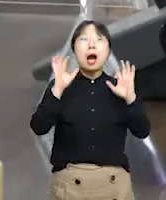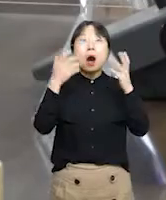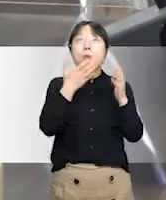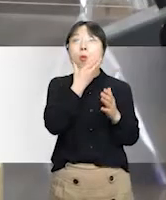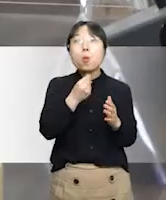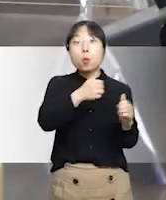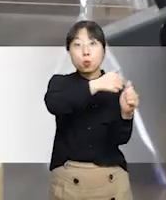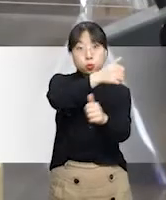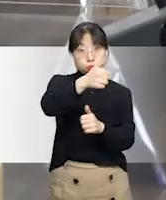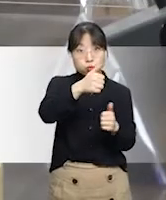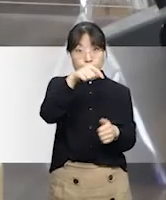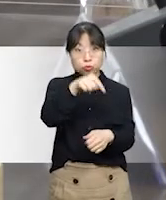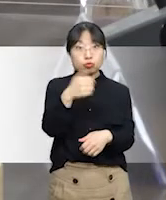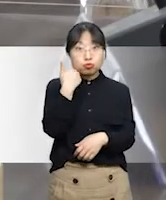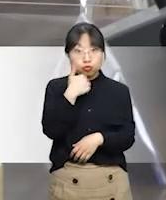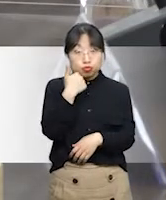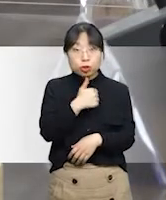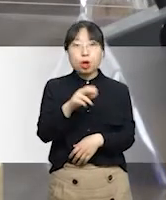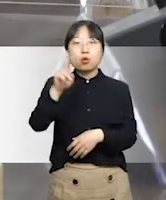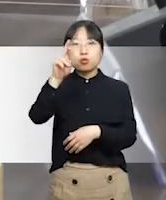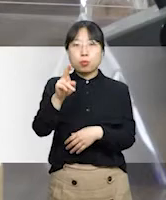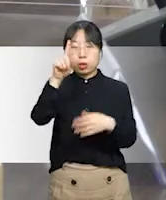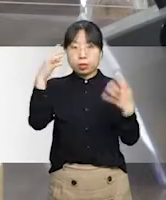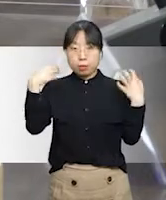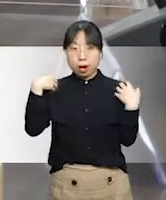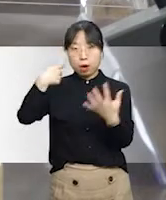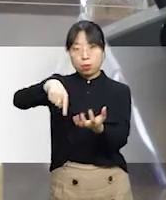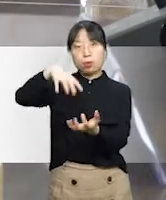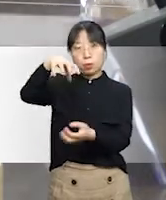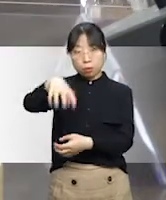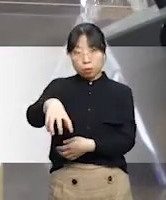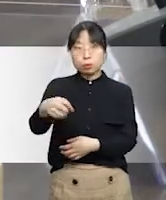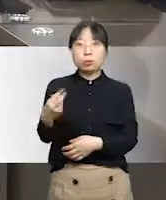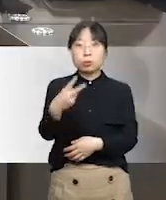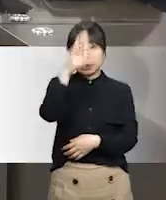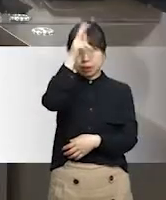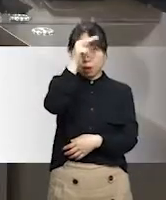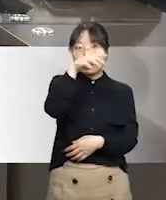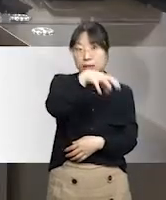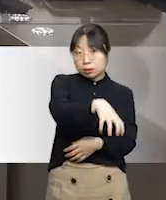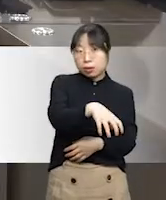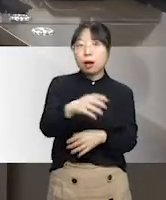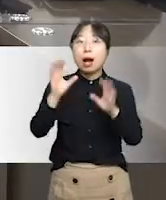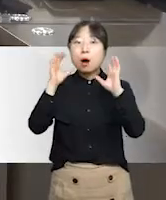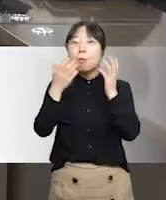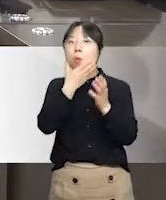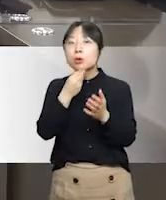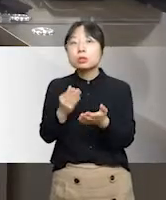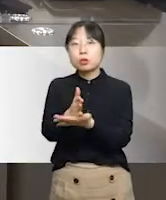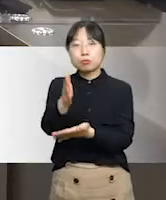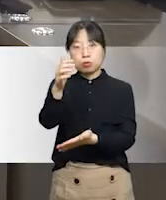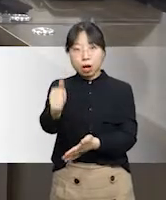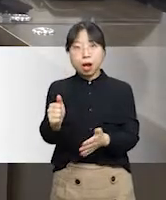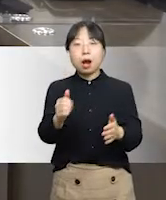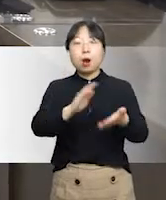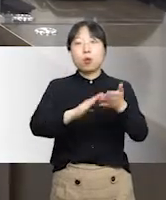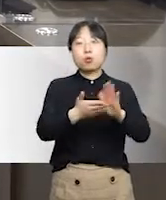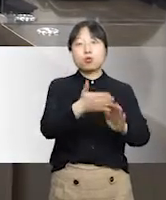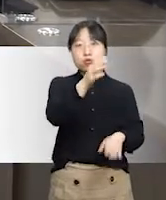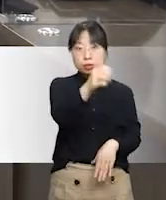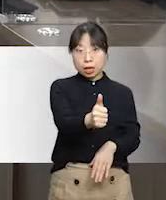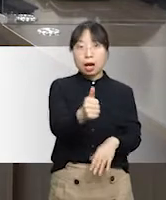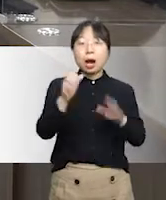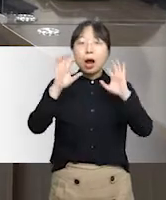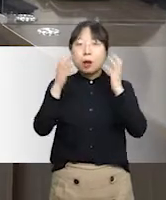아동복지심의위원들은 군포의왕교육지원청, 의왕경찰서, 아동복지전문가, 어린이집 원장,